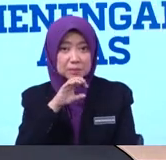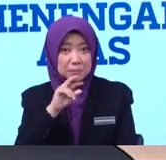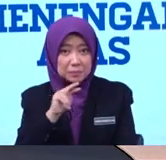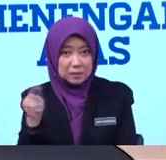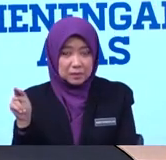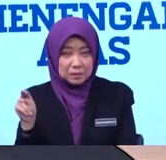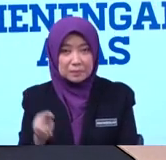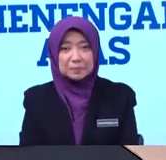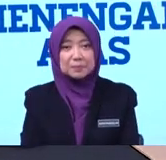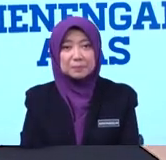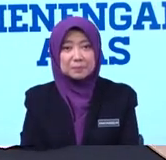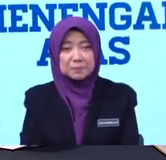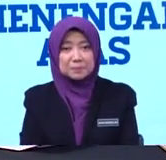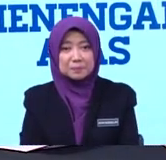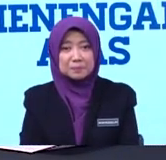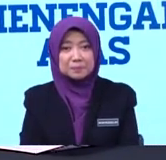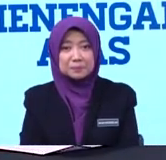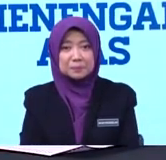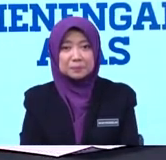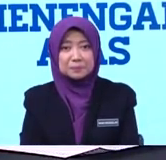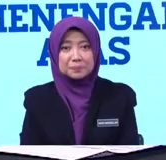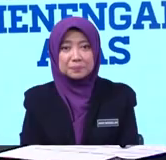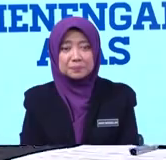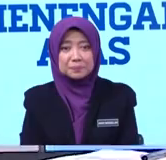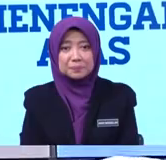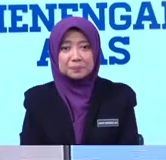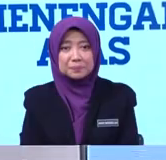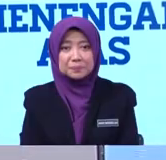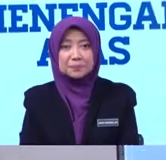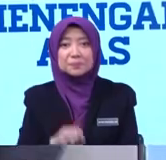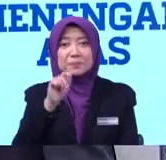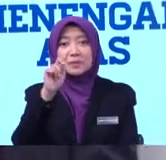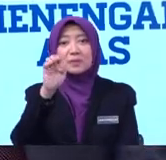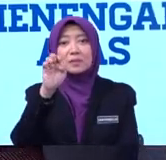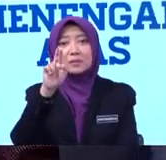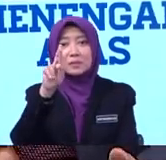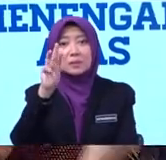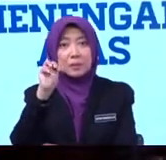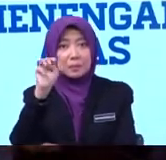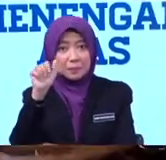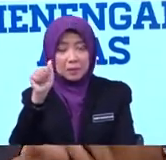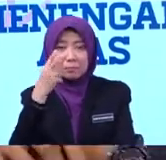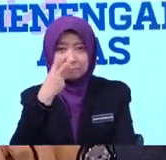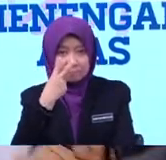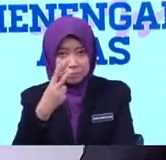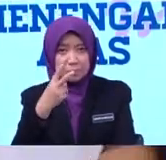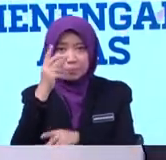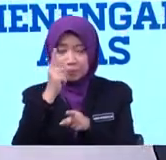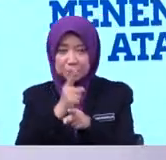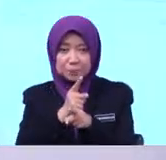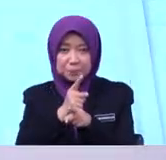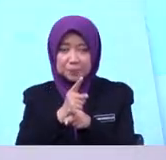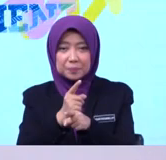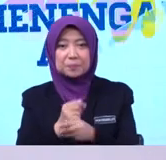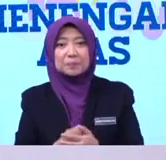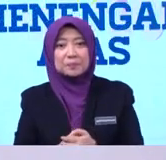pencemaran ini Ivan Ada boneka atas pencemaran Derma Oke kita tengok dulu oke teruskan